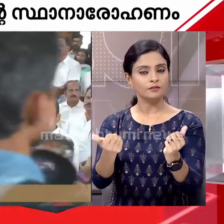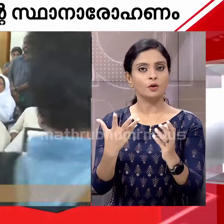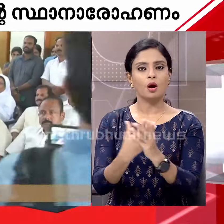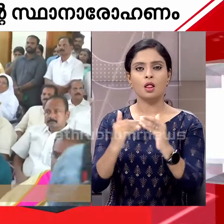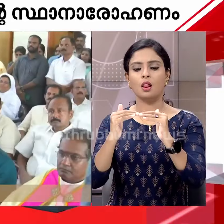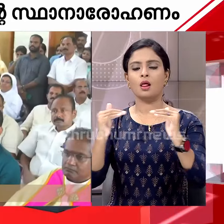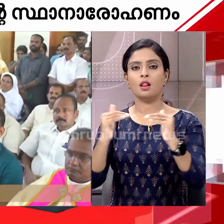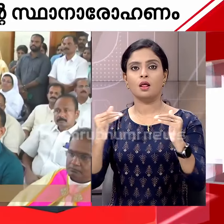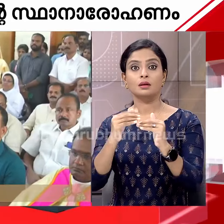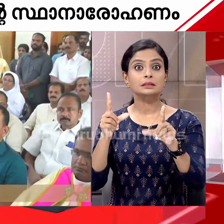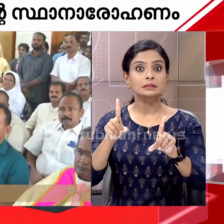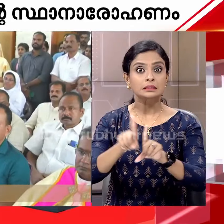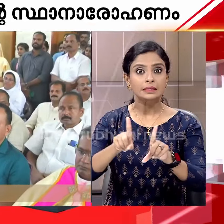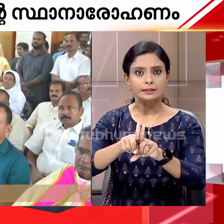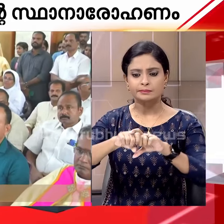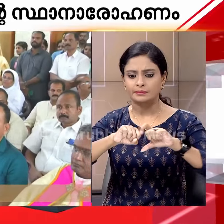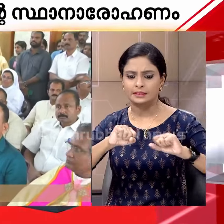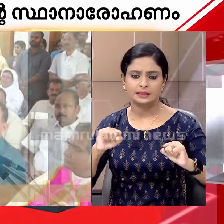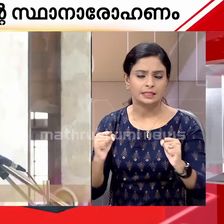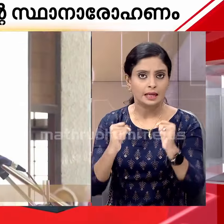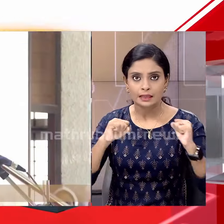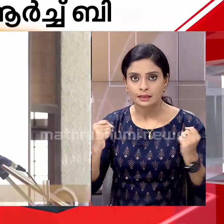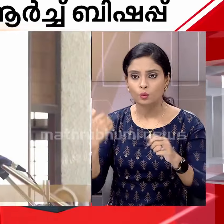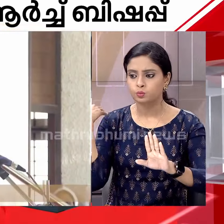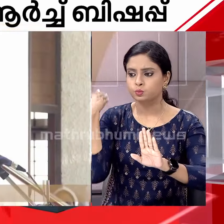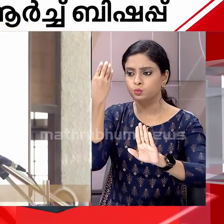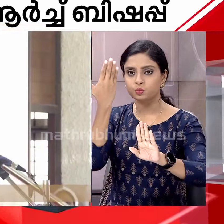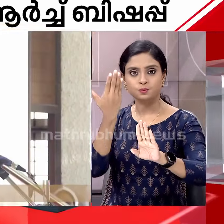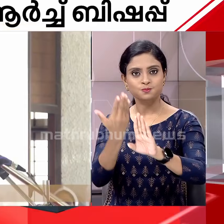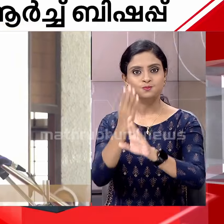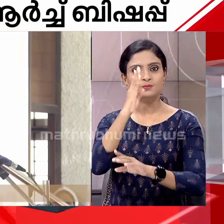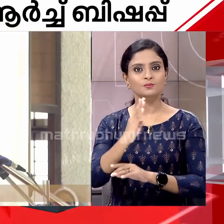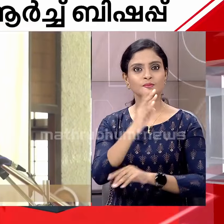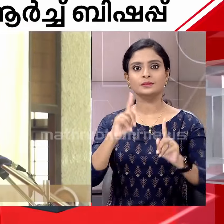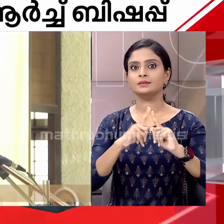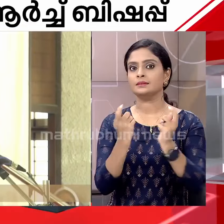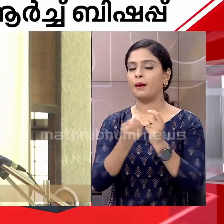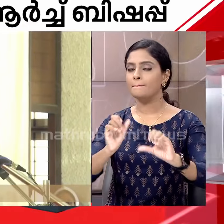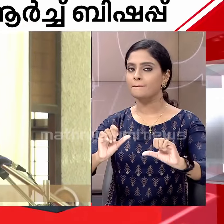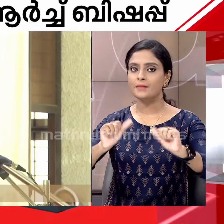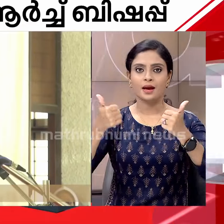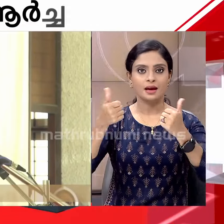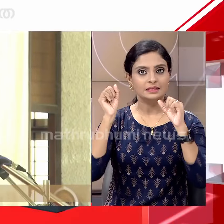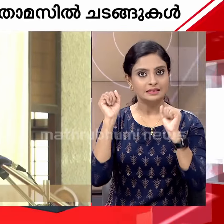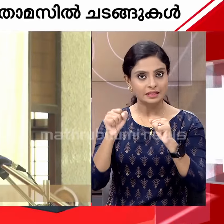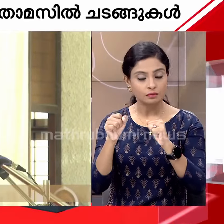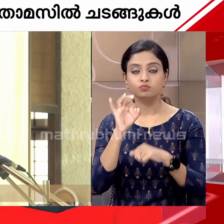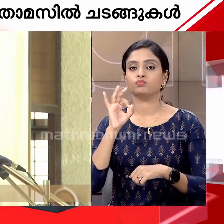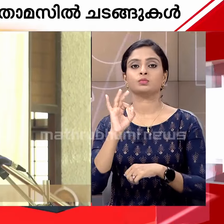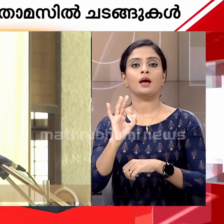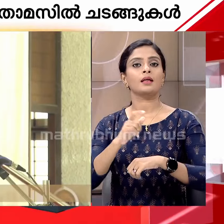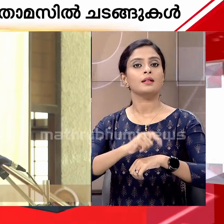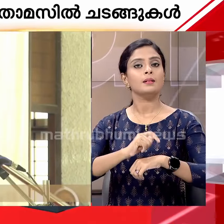അങ്ങനെയുള്ള സമീപനം സ്വീകരിച്ചുകൊണ്ടാണ് ഈ കാലഘട്ടങ്ങളിൽ മുഴുവൻ സഭ ജീവിച്ചത്. അത് സഭയുടെ പ്രബുദ്ധമായ ഒരു കാലഘട്ടമായിരുന്നു.